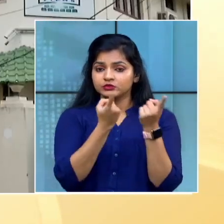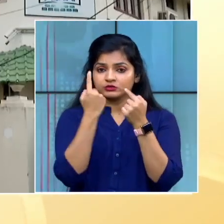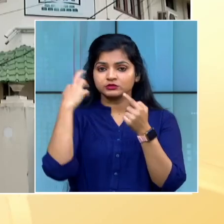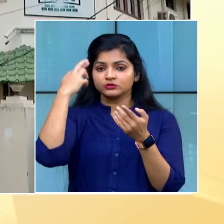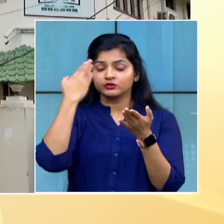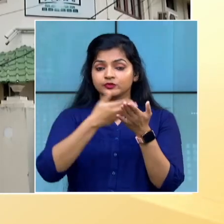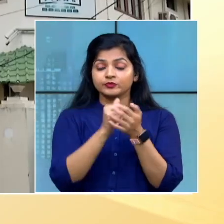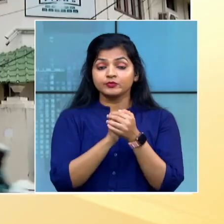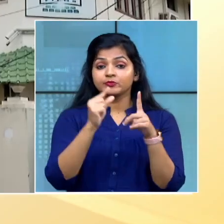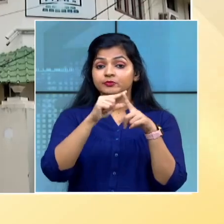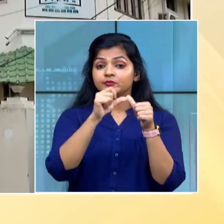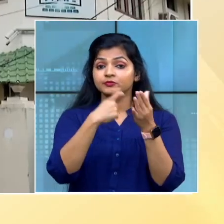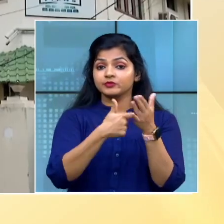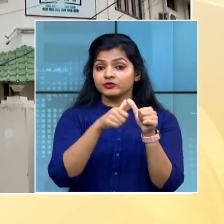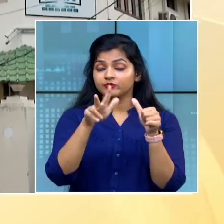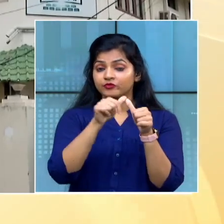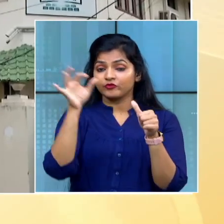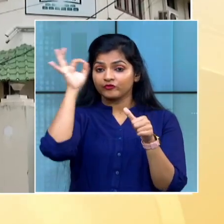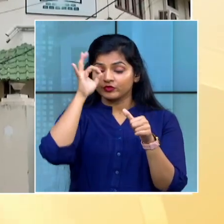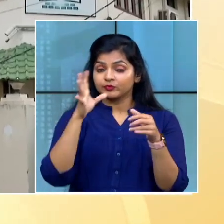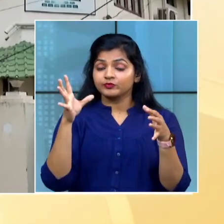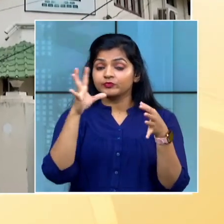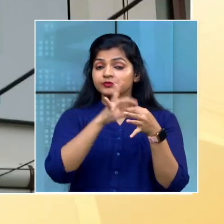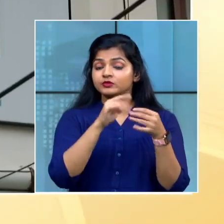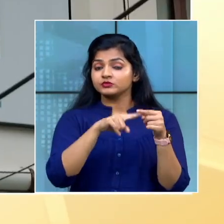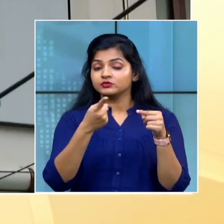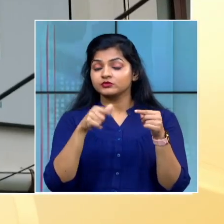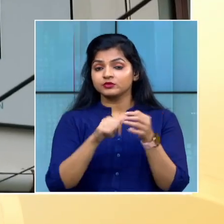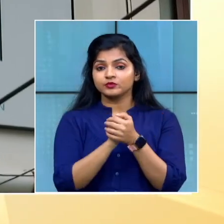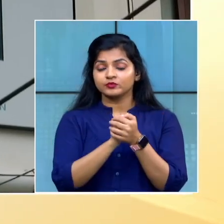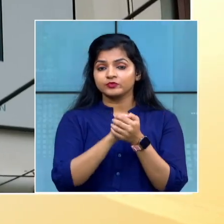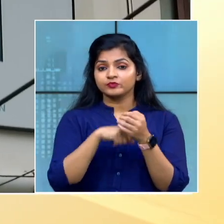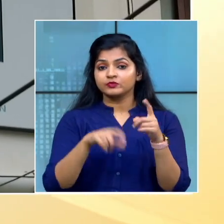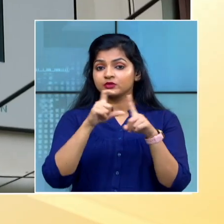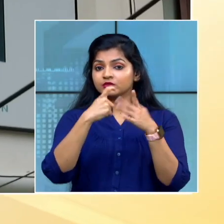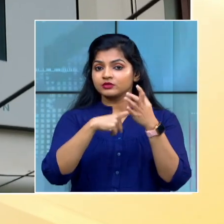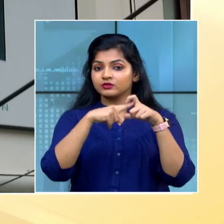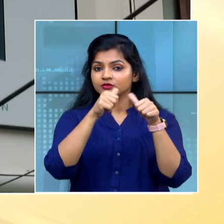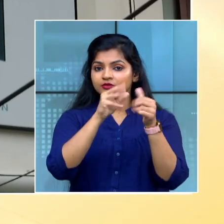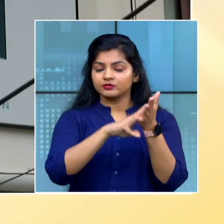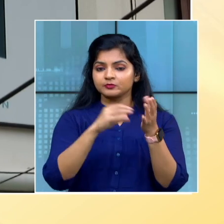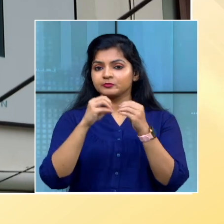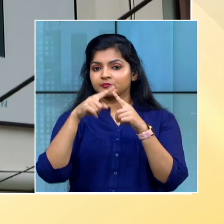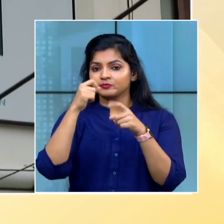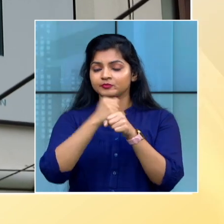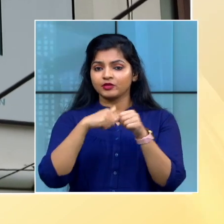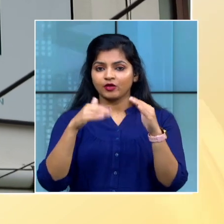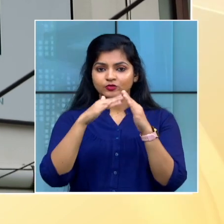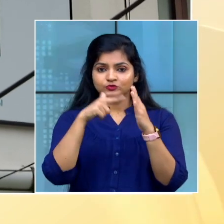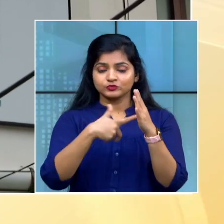പറവ ഫിലിംസിന് പുറമെ കലൂർ പുല്ലേപ്പടിയിലെ ഡ്രീം ബിഗ് ഹൗസിലും പരിശോധന നടക്കുന്നുണ്ട്. എന്തായാലും ഇവിടെ നിന്ന്